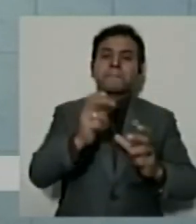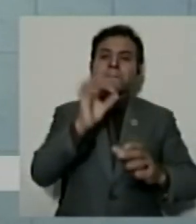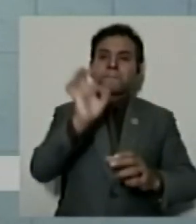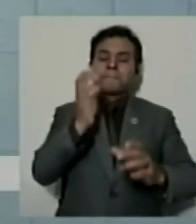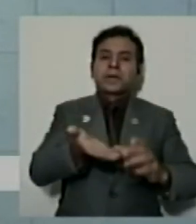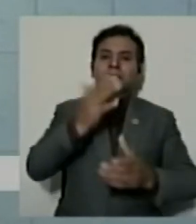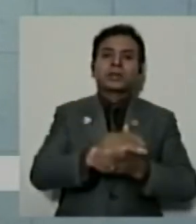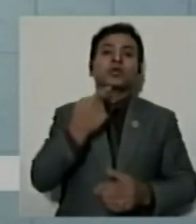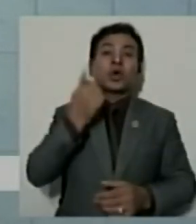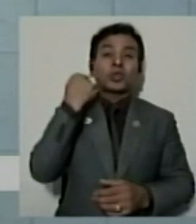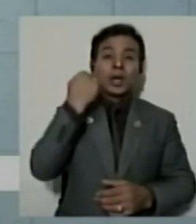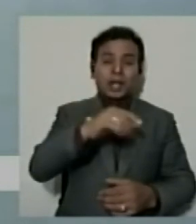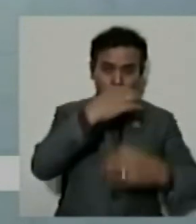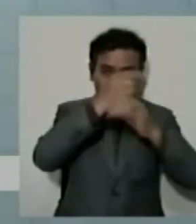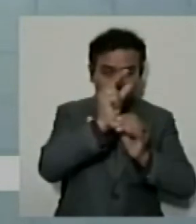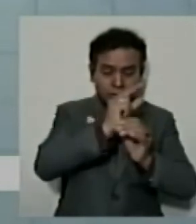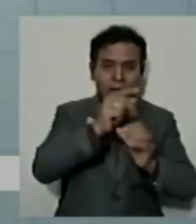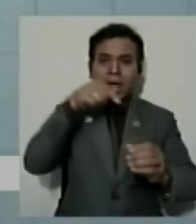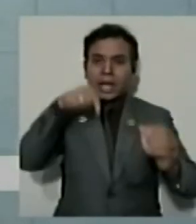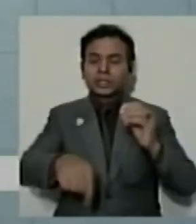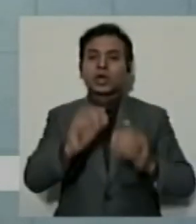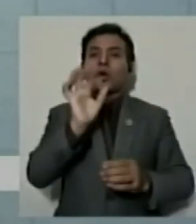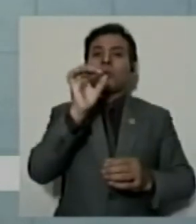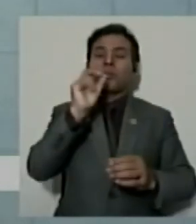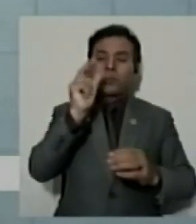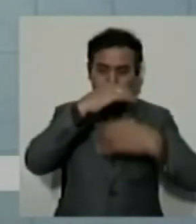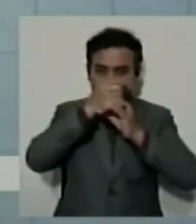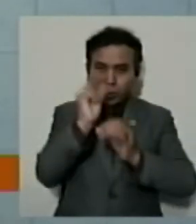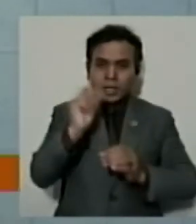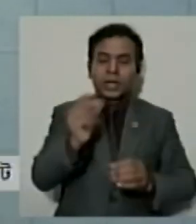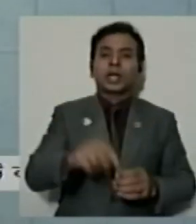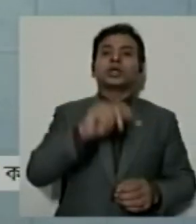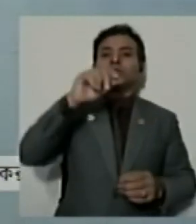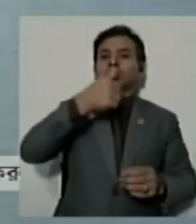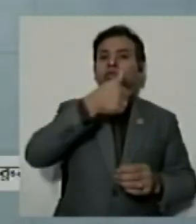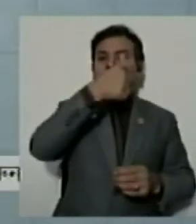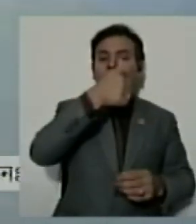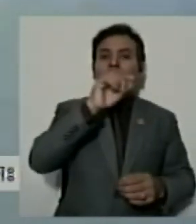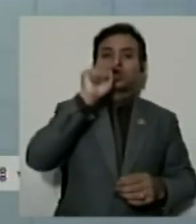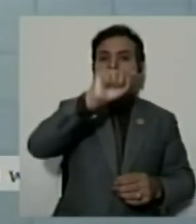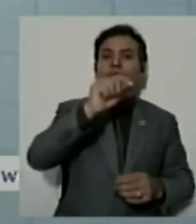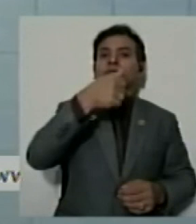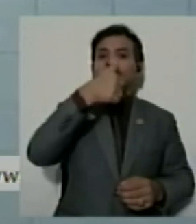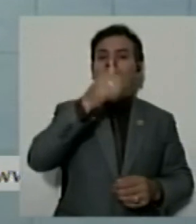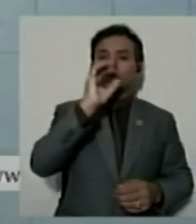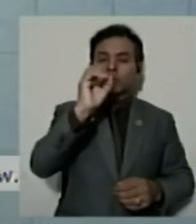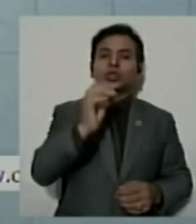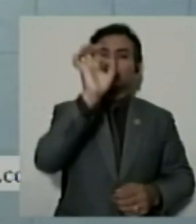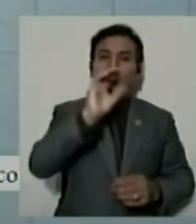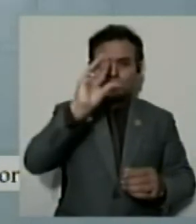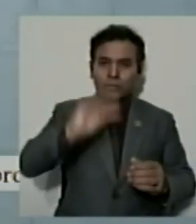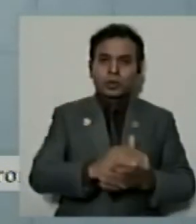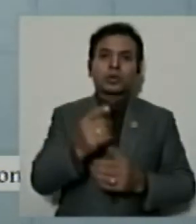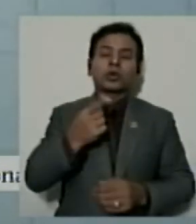0.06%। গতকাল আমাদের নমুনা পরীক্ষা ছিল 4,968, আজকে তার চেয়ে 3টি পরীক্ষা কম হয়েছে। এবং